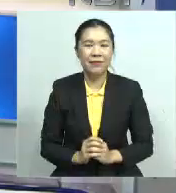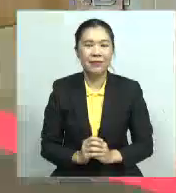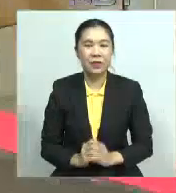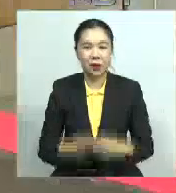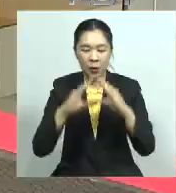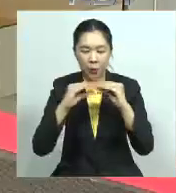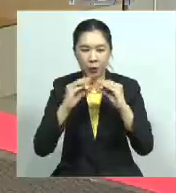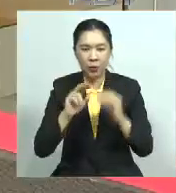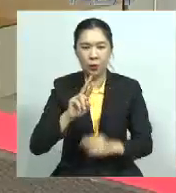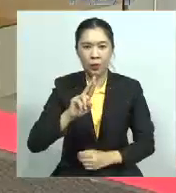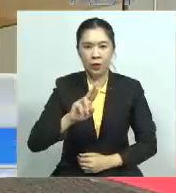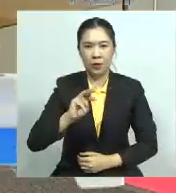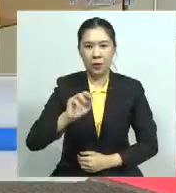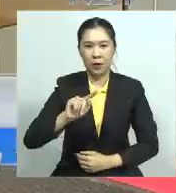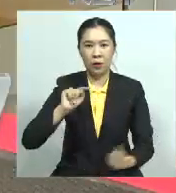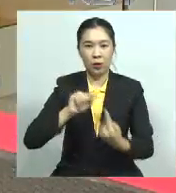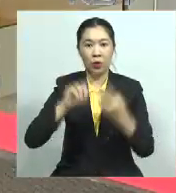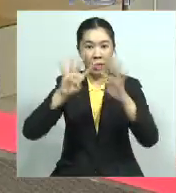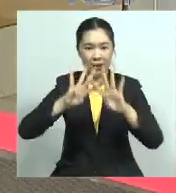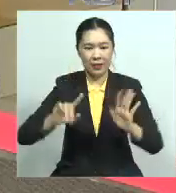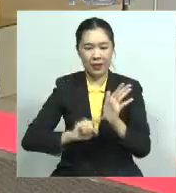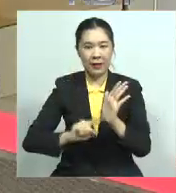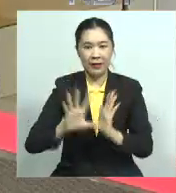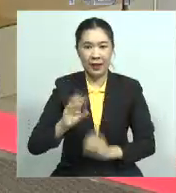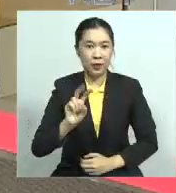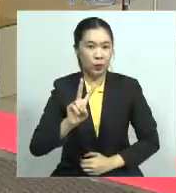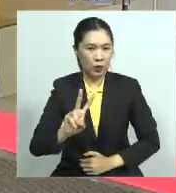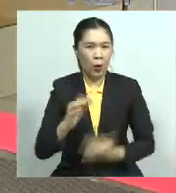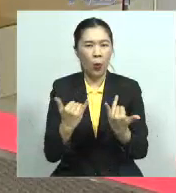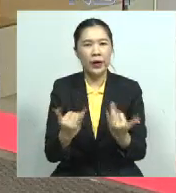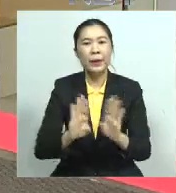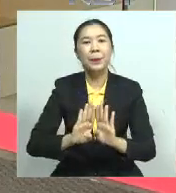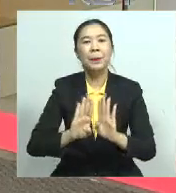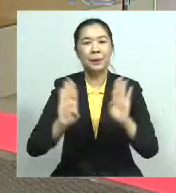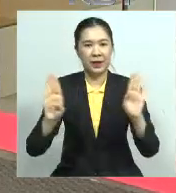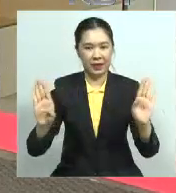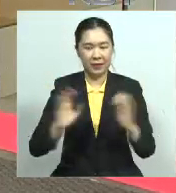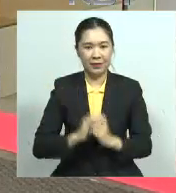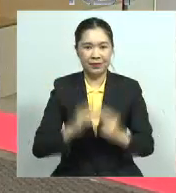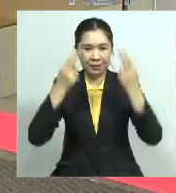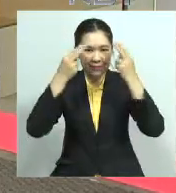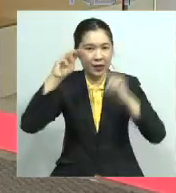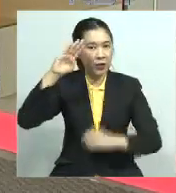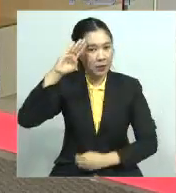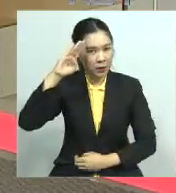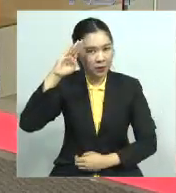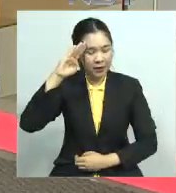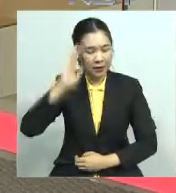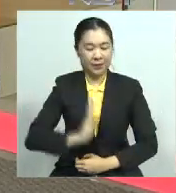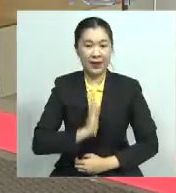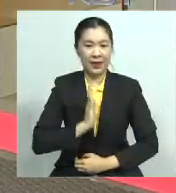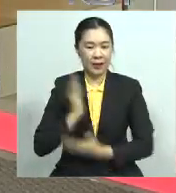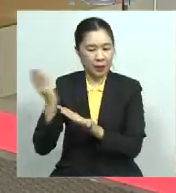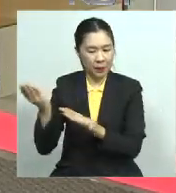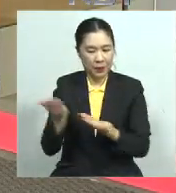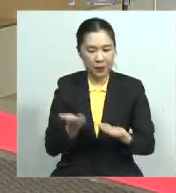การประชุมรัฐมนตรีต่างประเทศอาเซียนครั้งที่52ได้เปิดอย่างเป็นทางการแล้วนะคะโดยนายกรัฐมนตรีค่ะได้ให้เกียรติมาเป็นประธาน